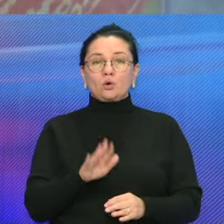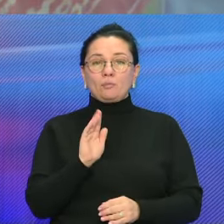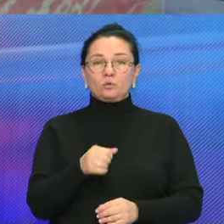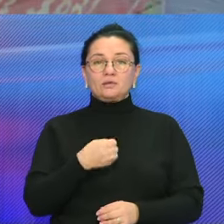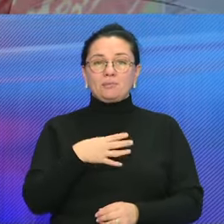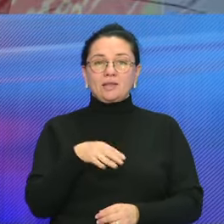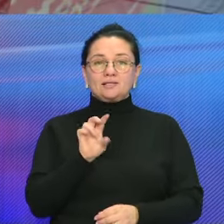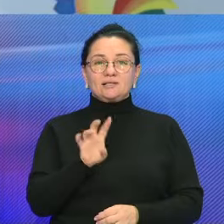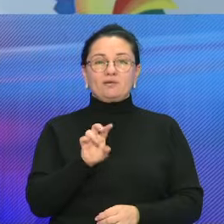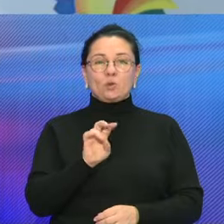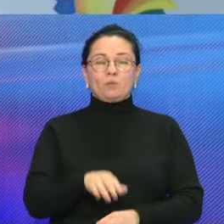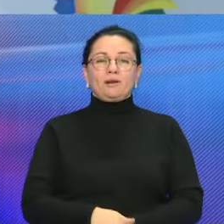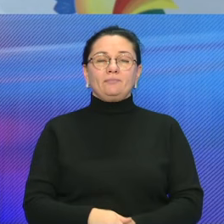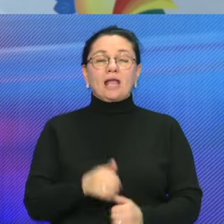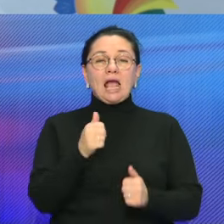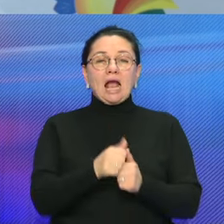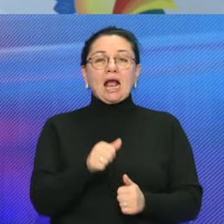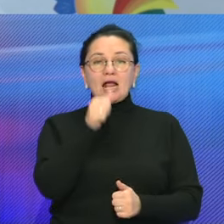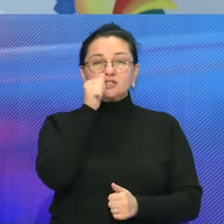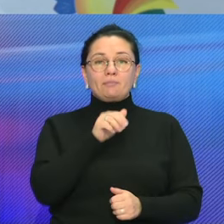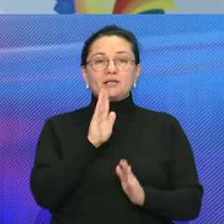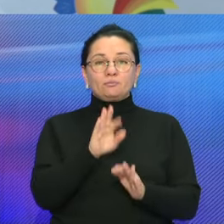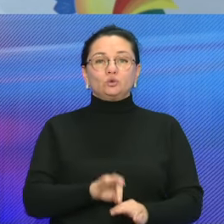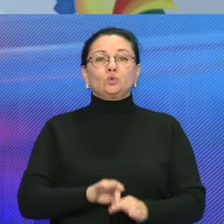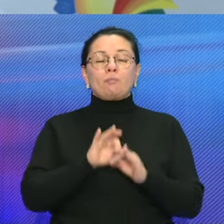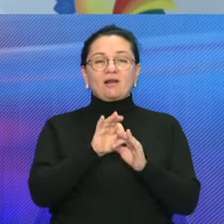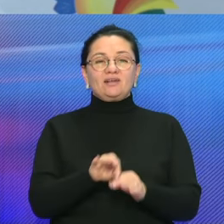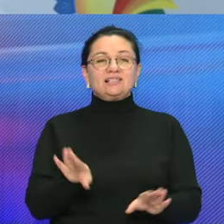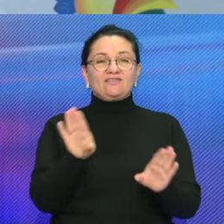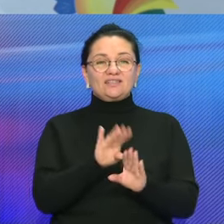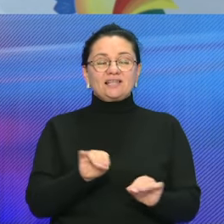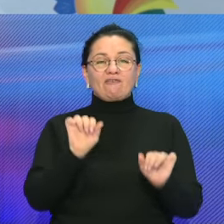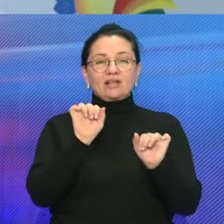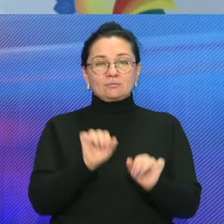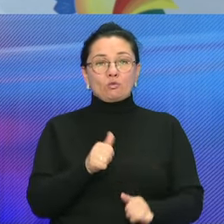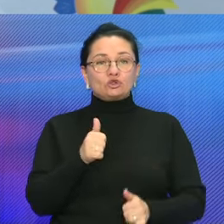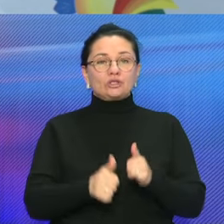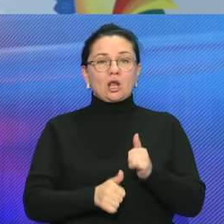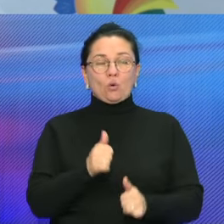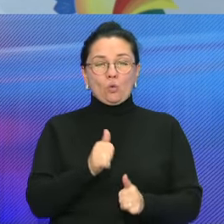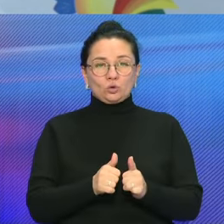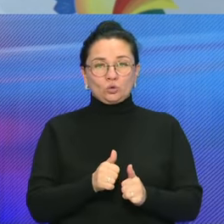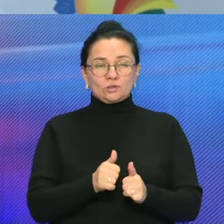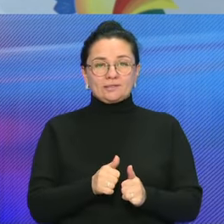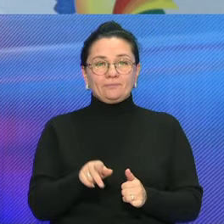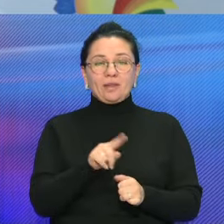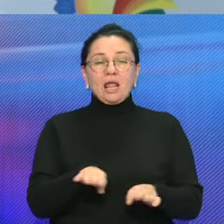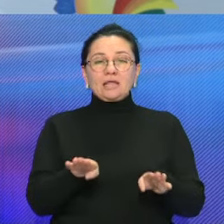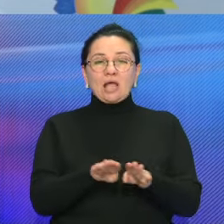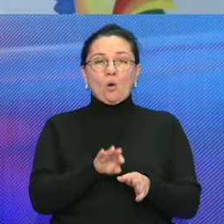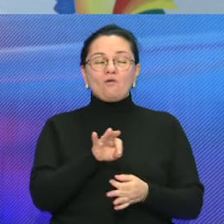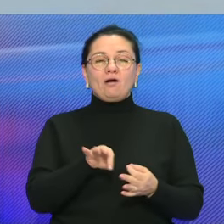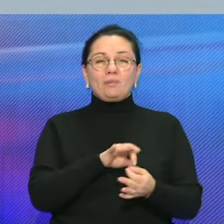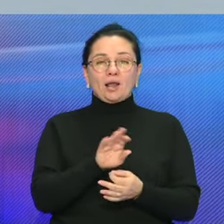лістапада. Ежемесячно будут проводиться всевозможные конкурсы, номинации данного проекта.